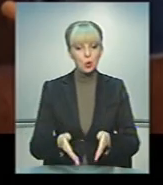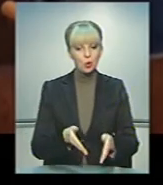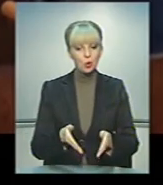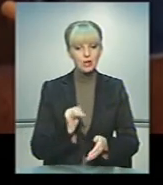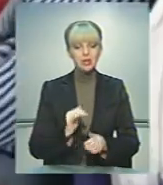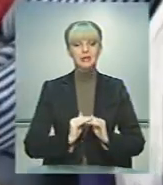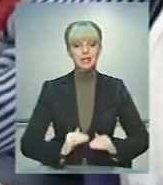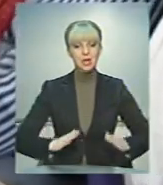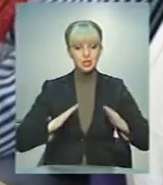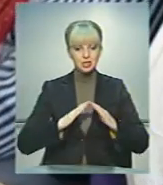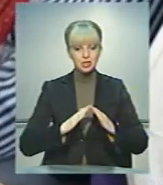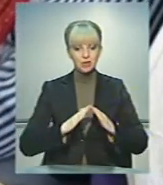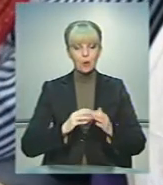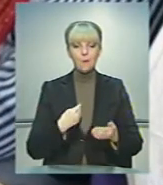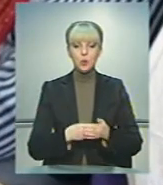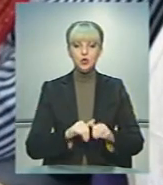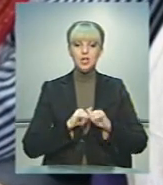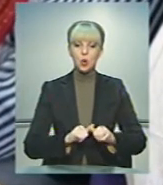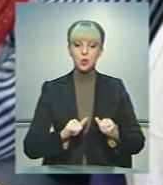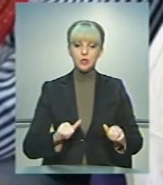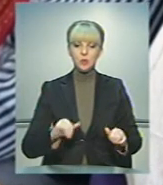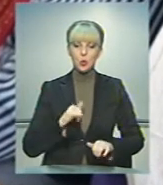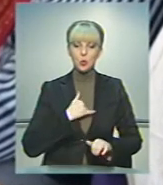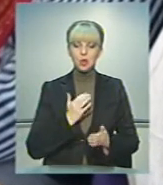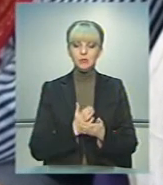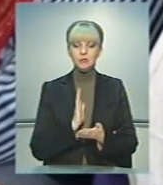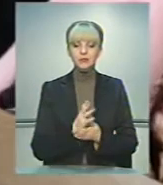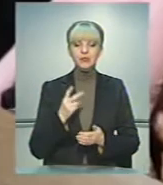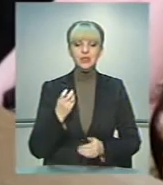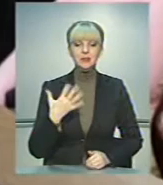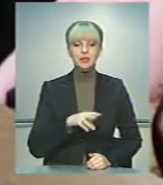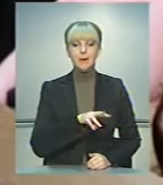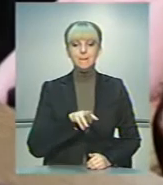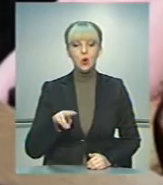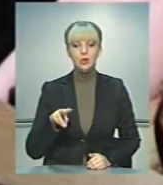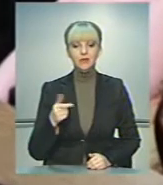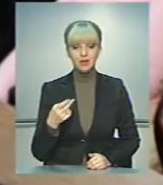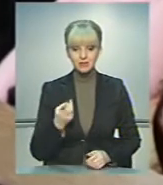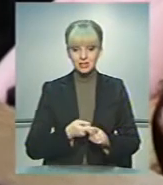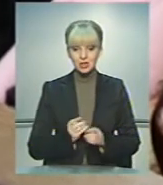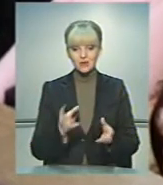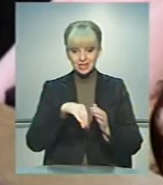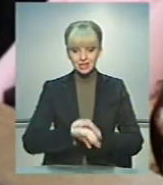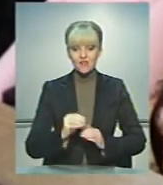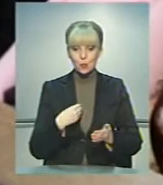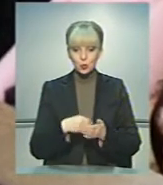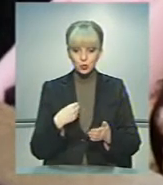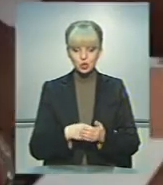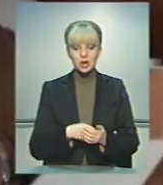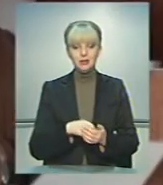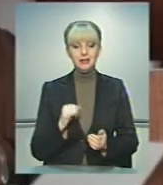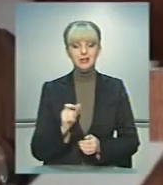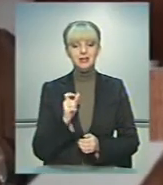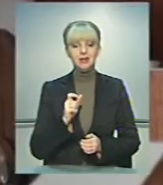і дитячі садочки. Бюджет розвитку у нас складе 250 мільйонів гривень, це те, що закладається в бюджет, з